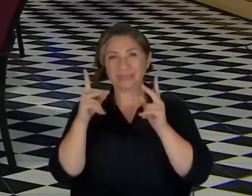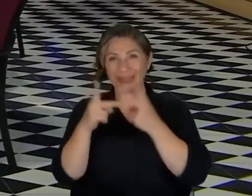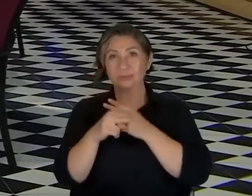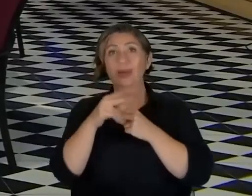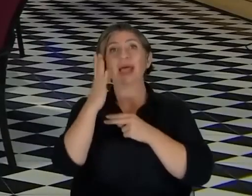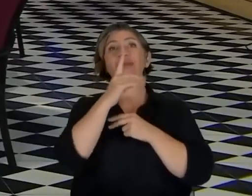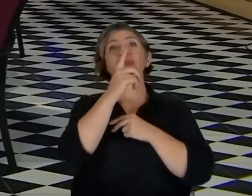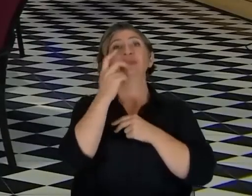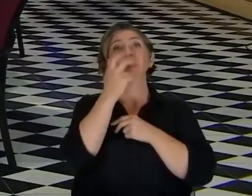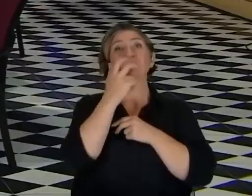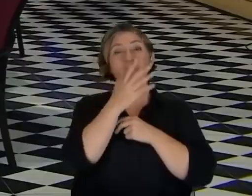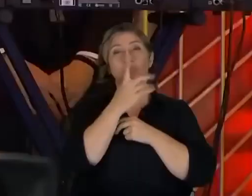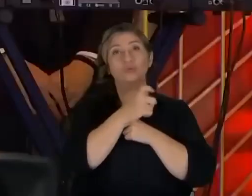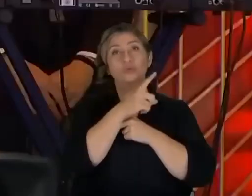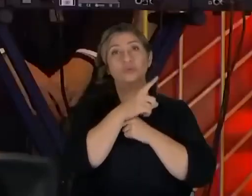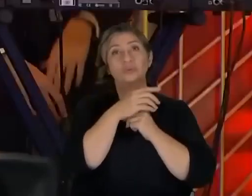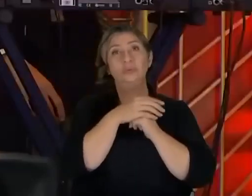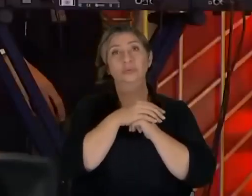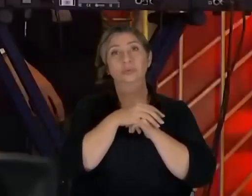Herhangi bir Frank Sinatra biliyor musunuz?